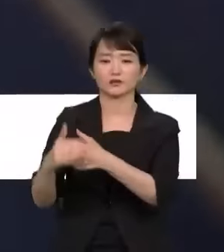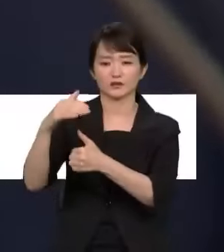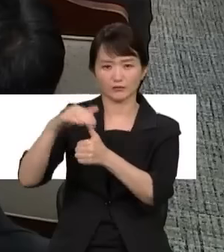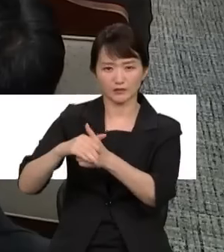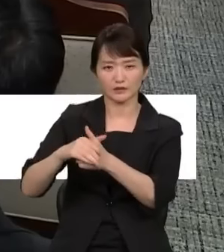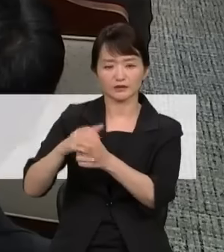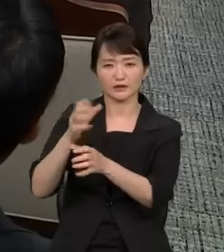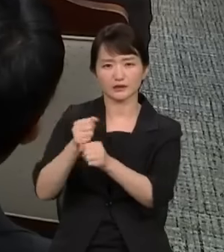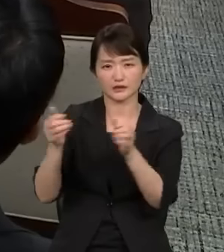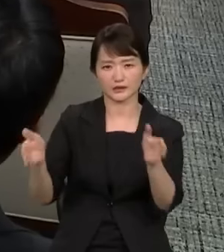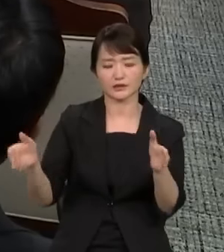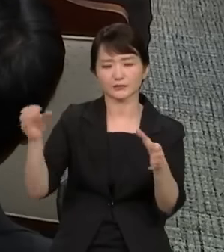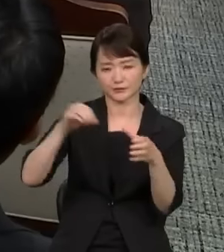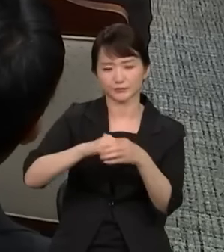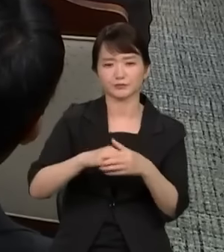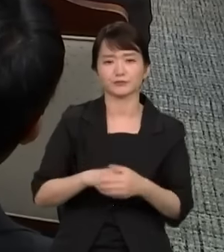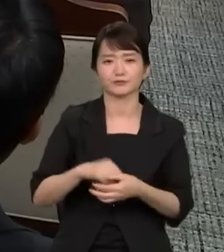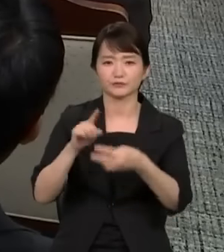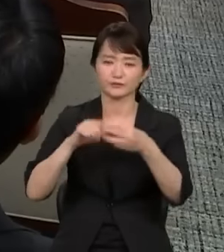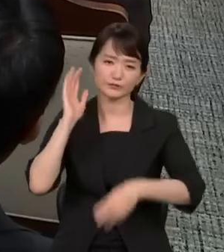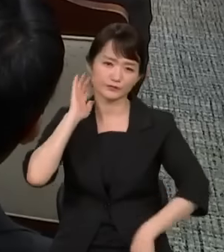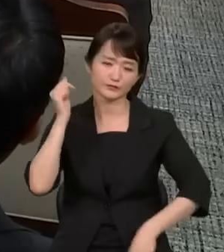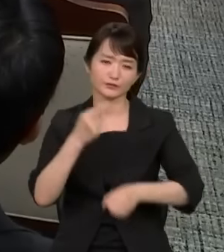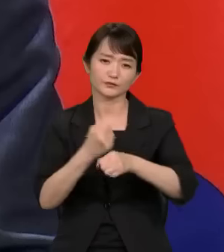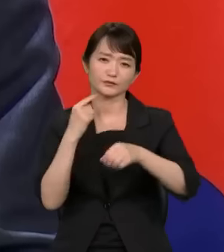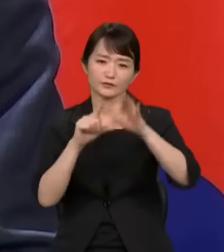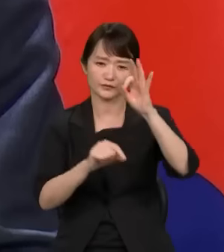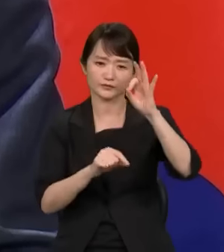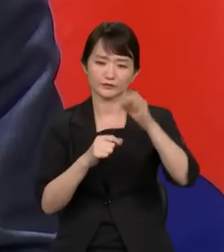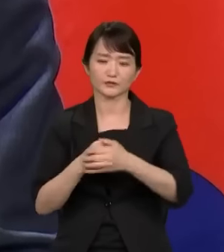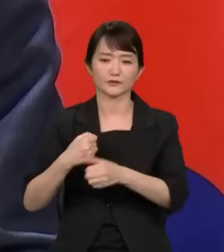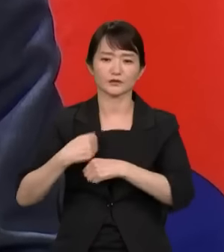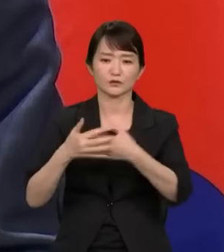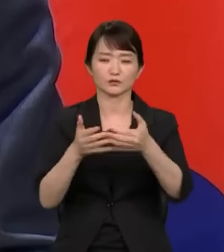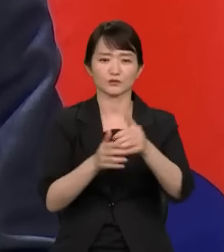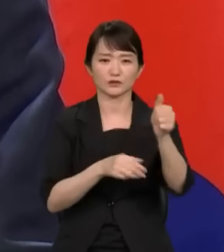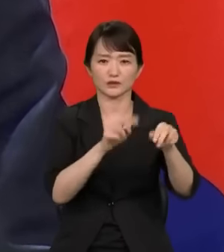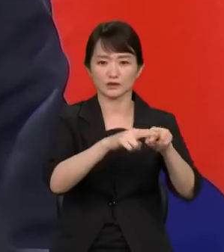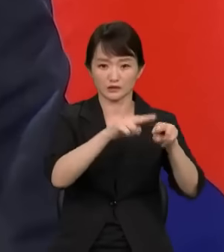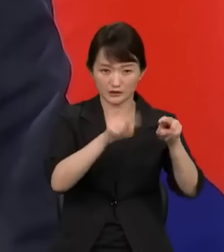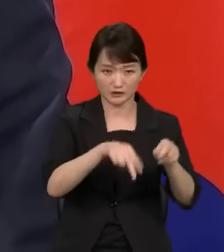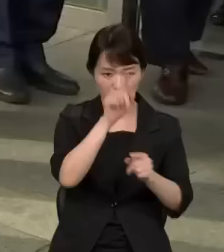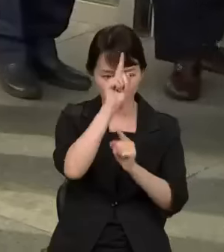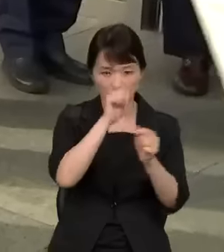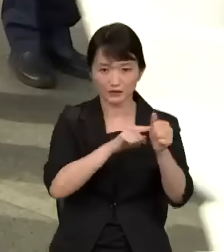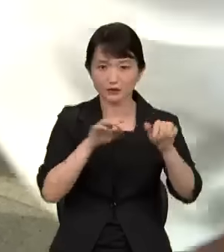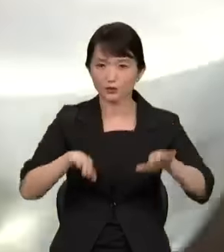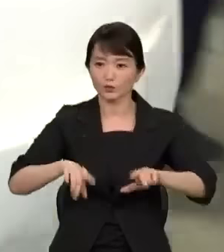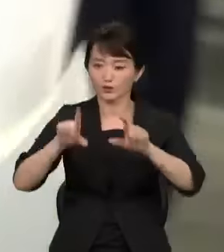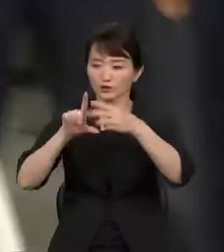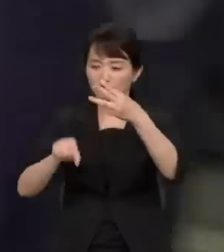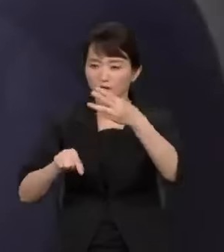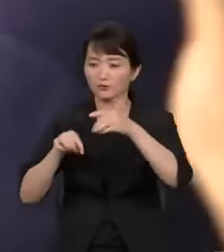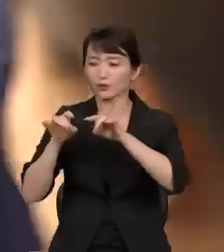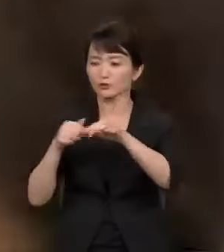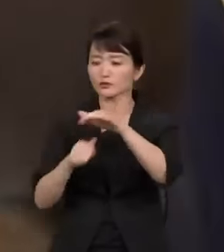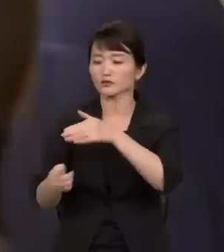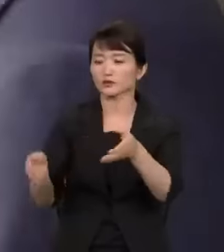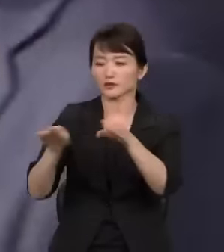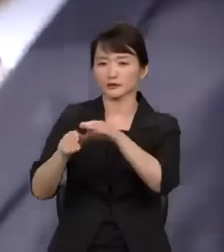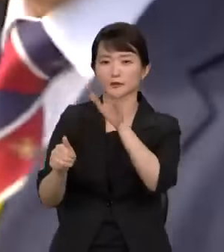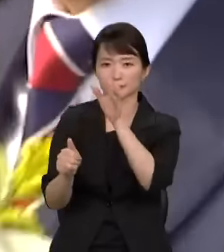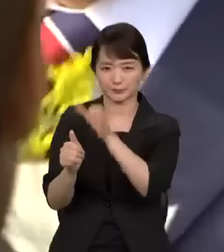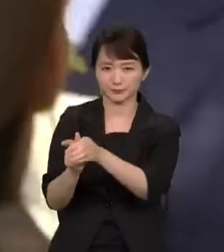파악됐습니다. 윤 대통령은 지난해 10월 국방부 장관에서 퇴직한 이전 장관을 올해 3월 주 호주대사로